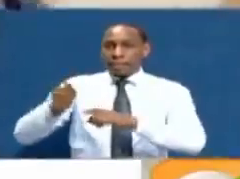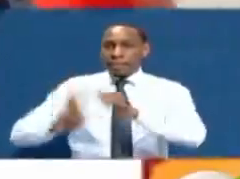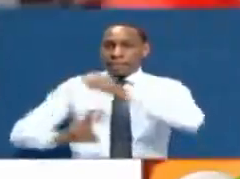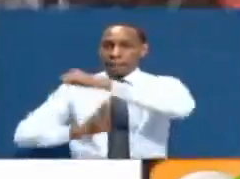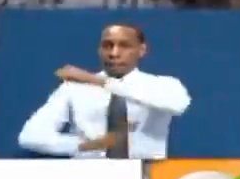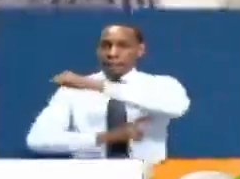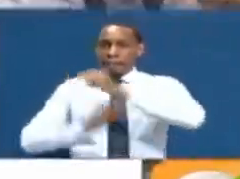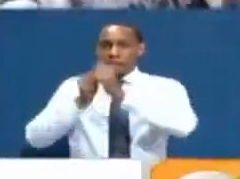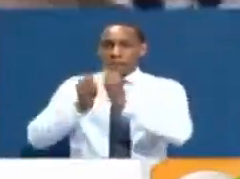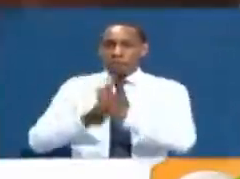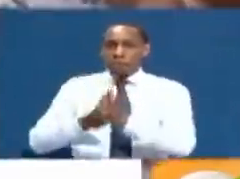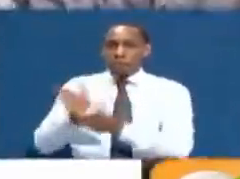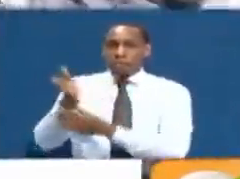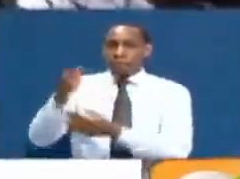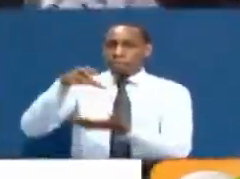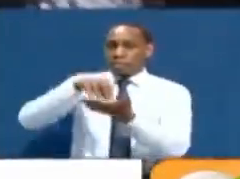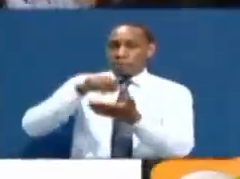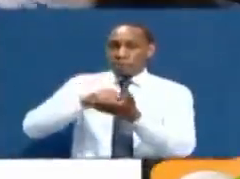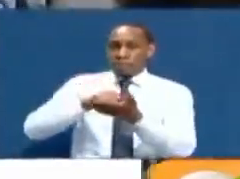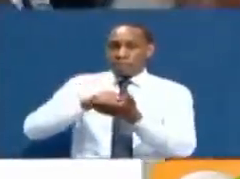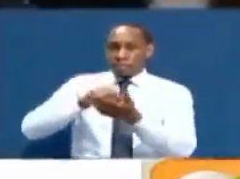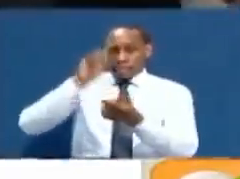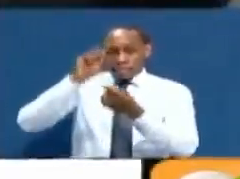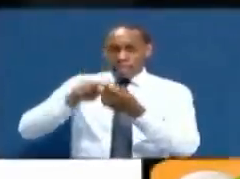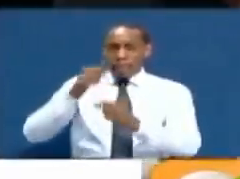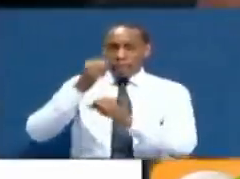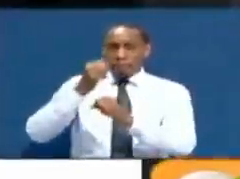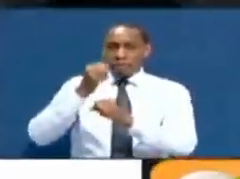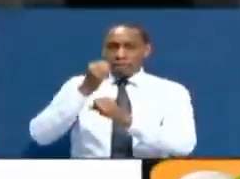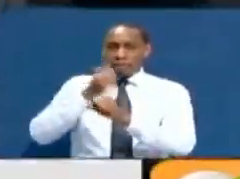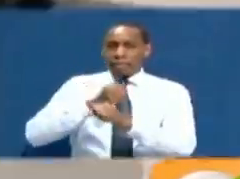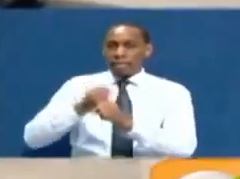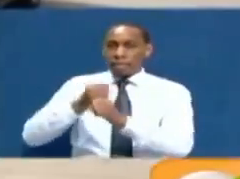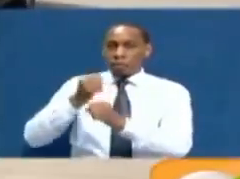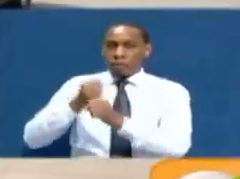Liwatoni, pamoja na kiwanda cha samaki kinachonuiwa kubuni nafasi